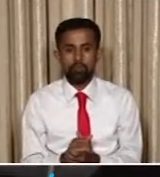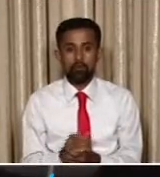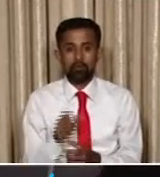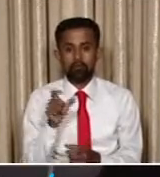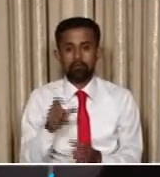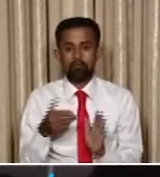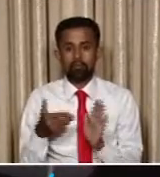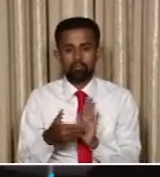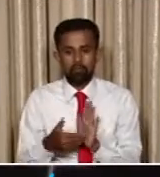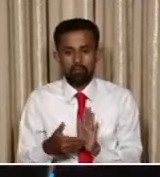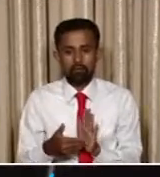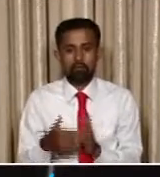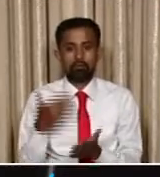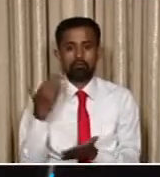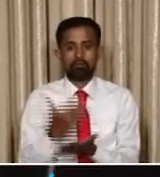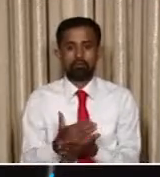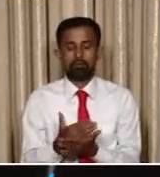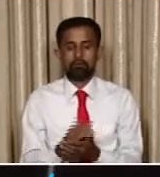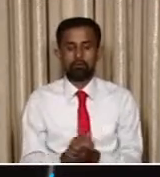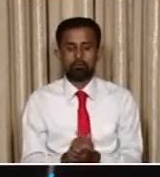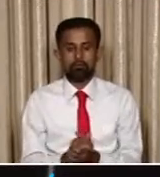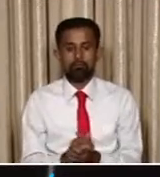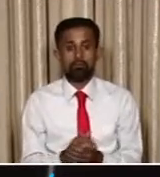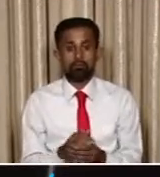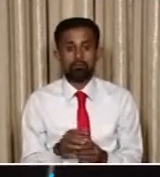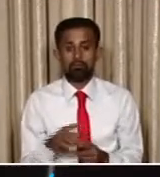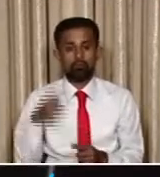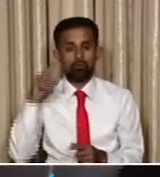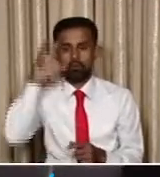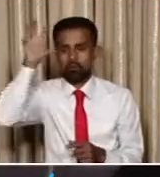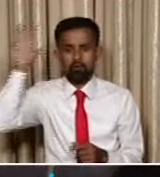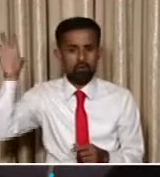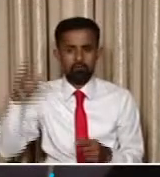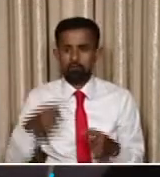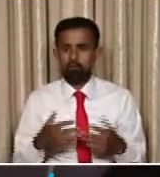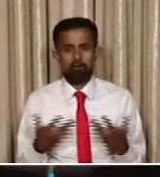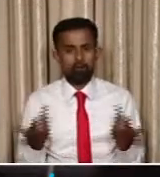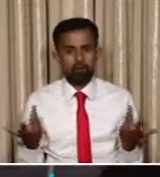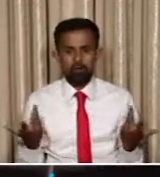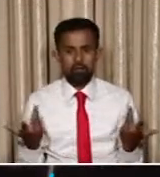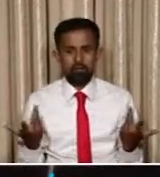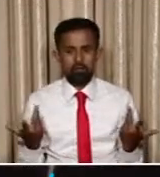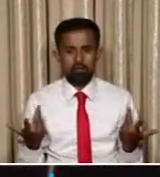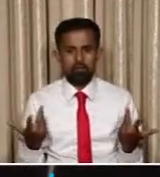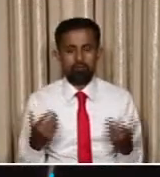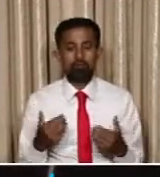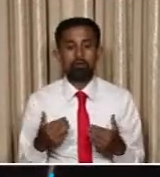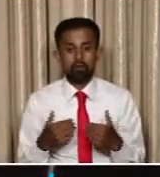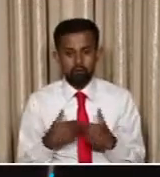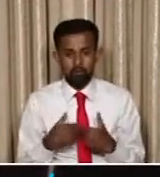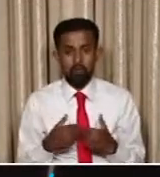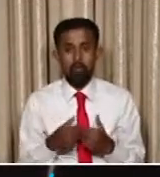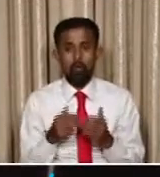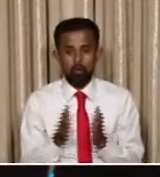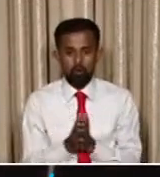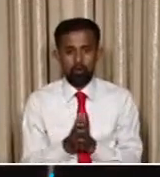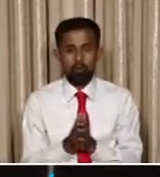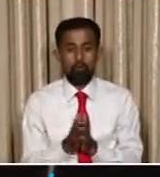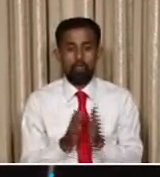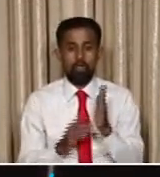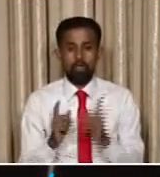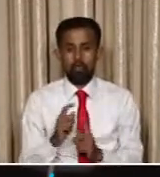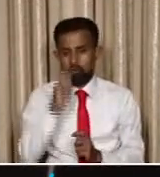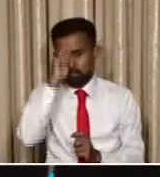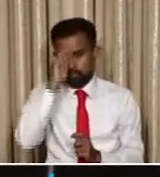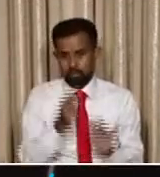කරදර කරන එක. ඉතින් ඒ ඒ තත්ත්වය වෙන රටවල් වල නැහැ. වෙන එයාපෝට්ස් වල. ඉතින් අපි ඒවත් ඔක්කොම මම අපේ ගරු ඇමතිතුමා